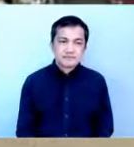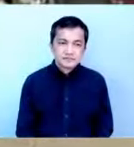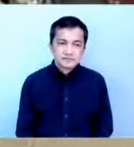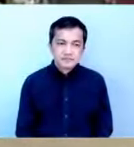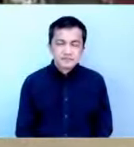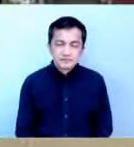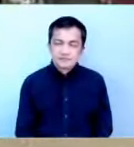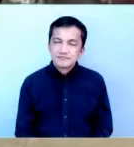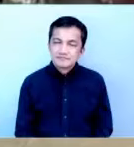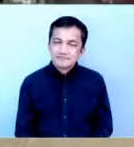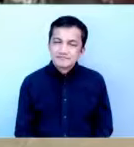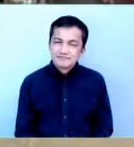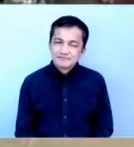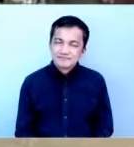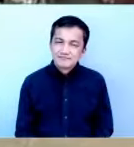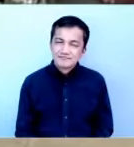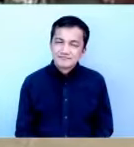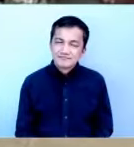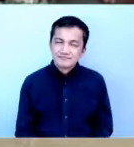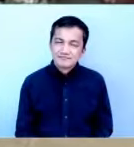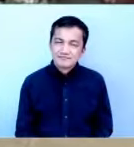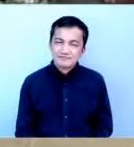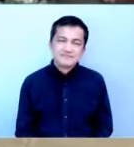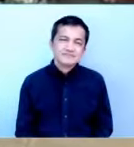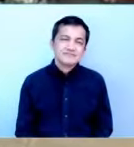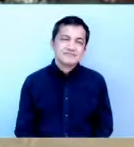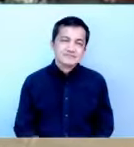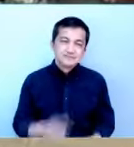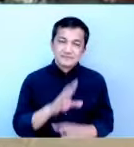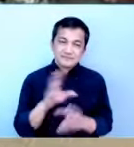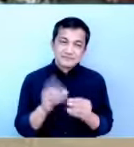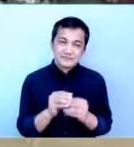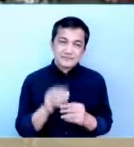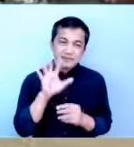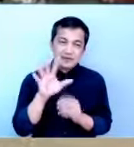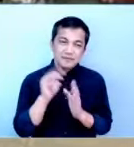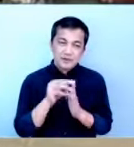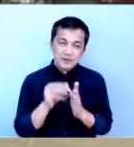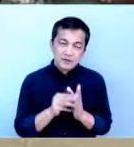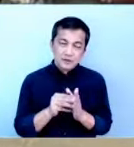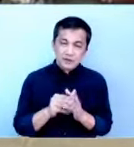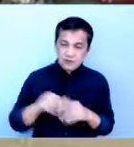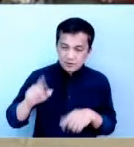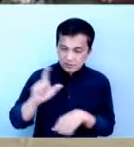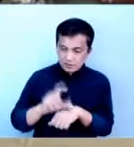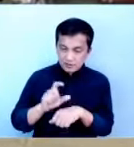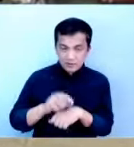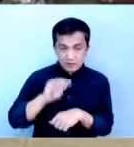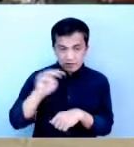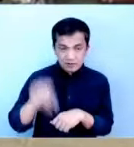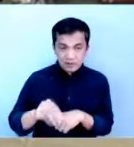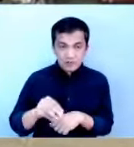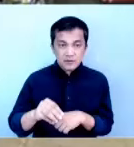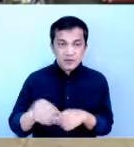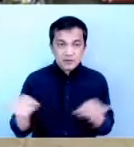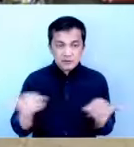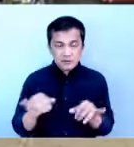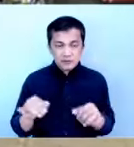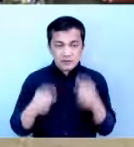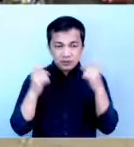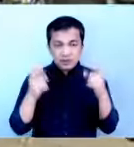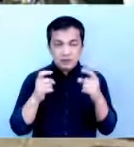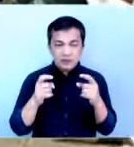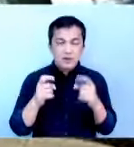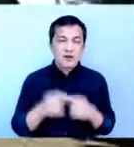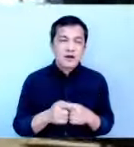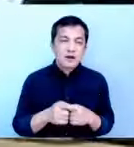Good morning mga kapatid. Aabot sa higit 5,000 Muslim ang nagtungo rito sa Golden Mosque sa Maynila para sabay-sabay na ipagdiwang ang Idil Fitr o ang araw